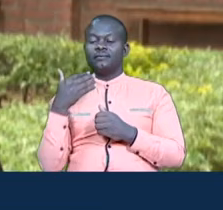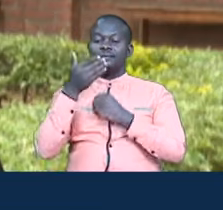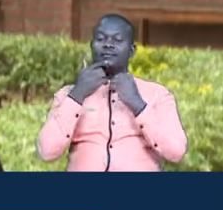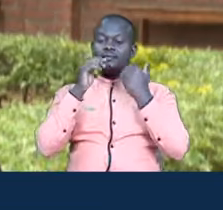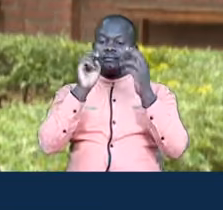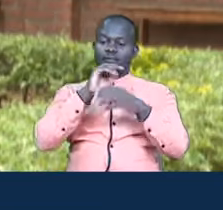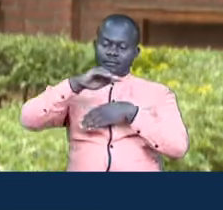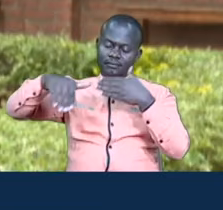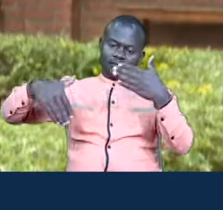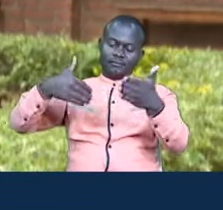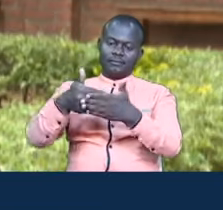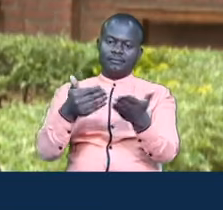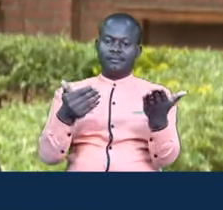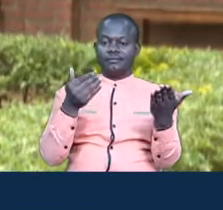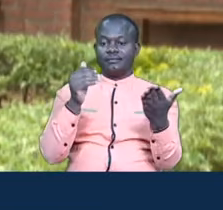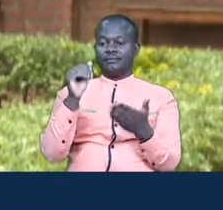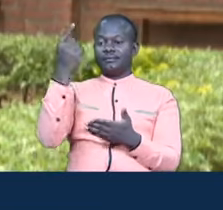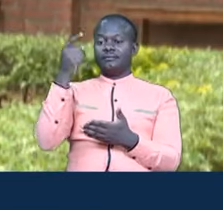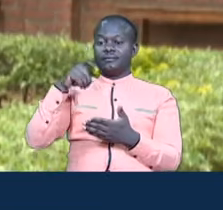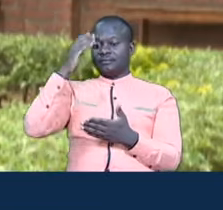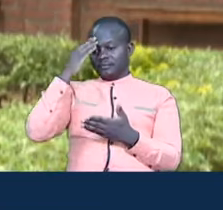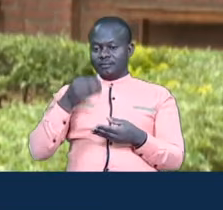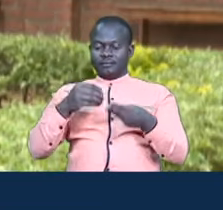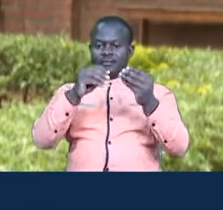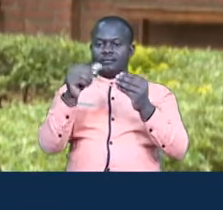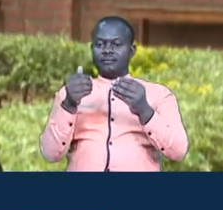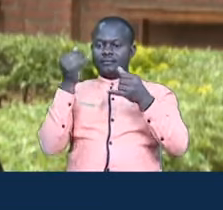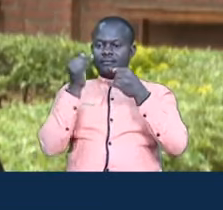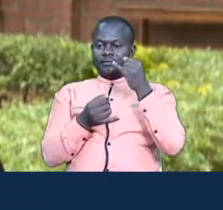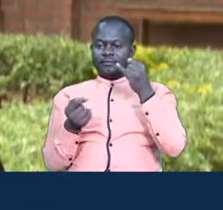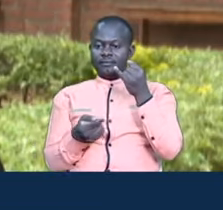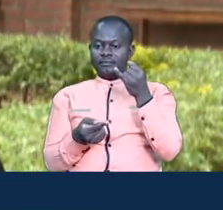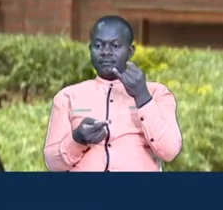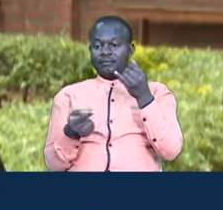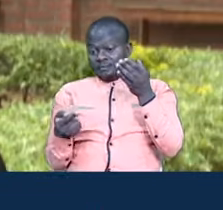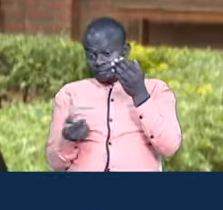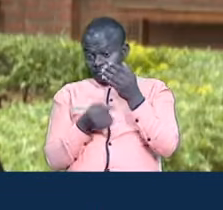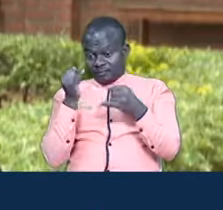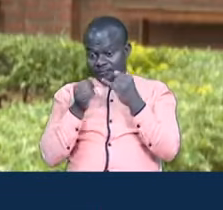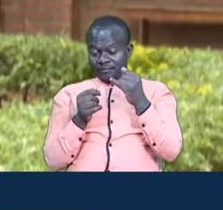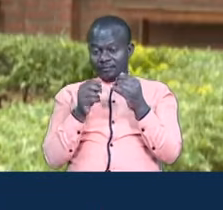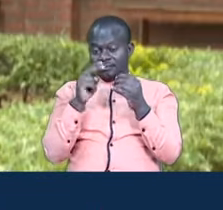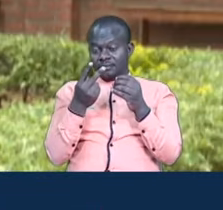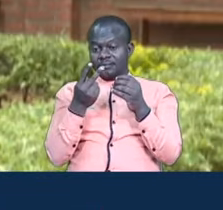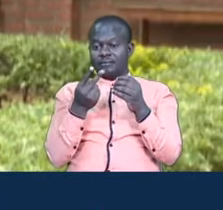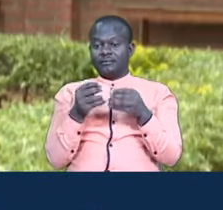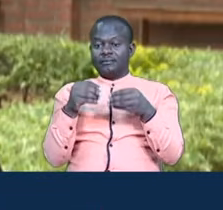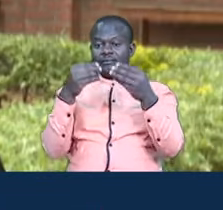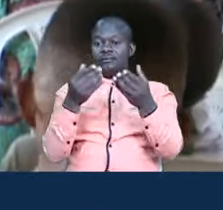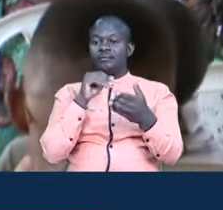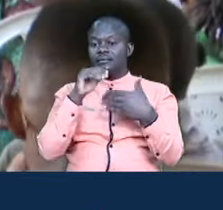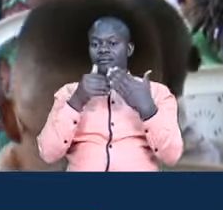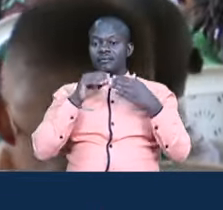buri wese niba ari imfura amutekereza umurage azaraga ubuheta ubuheta nabwo kandi bugahitamo icyo buragwa n'icyo